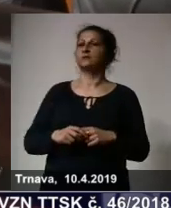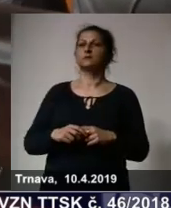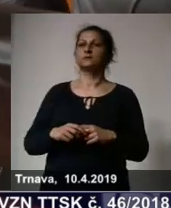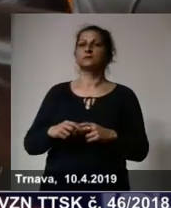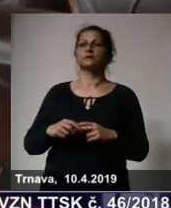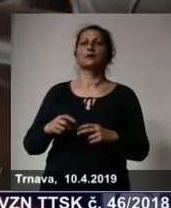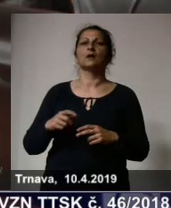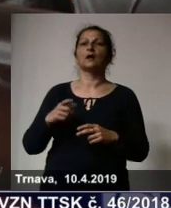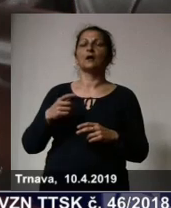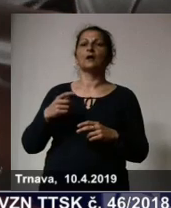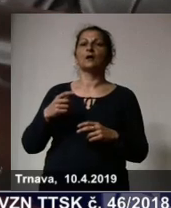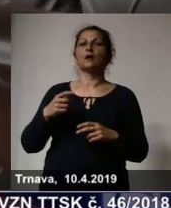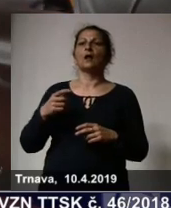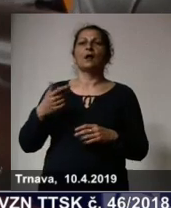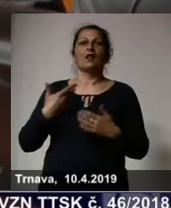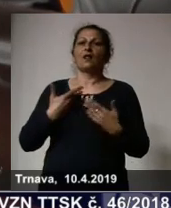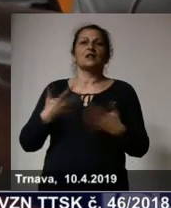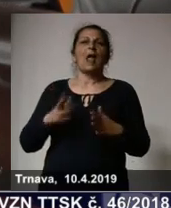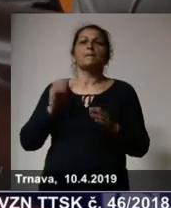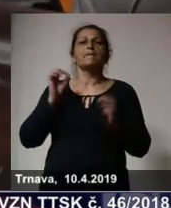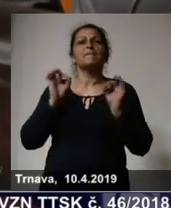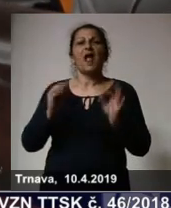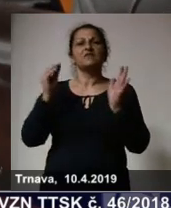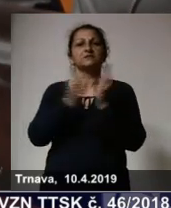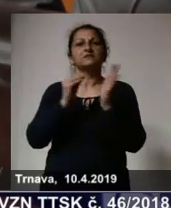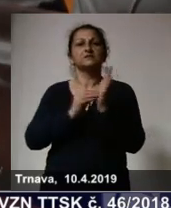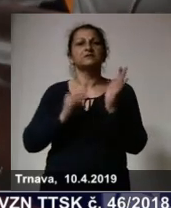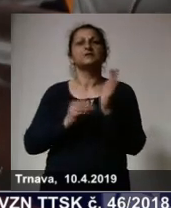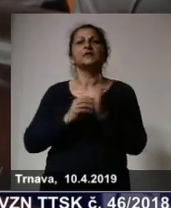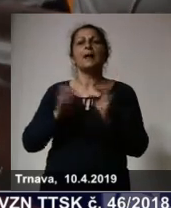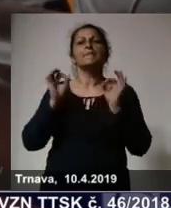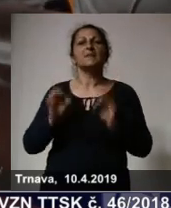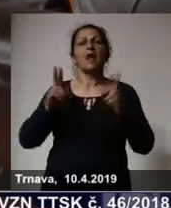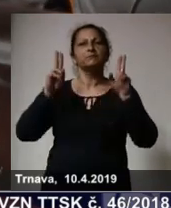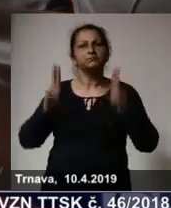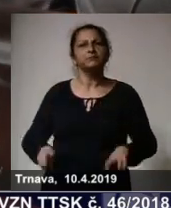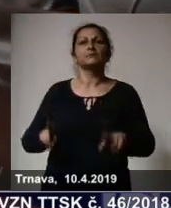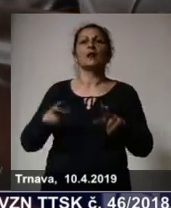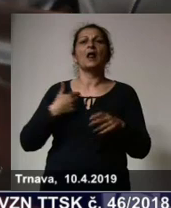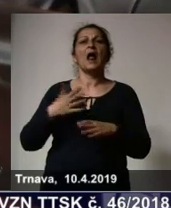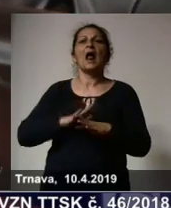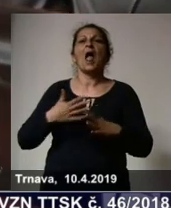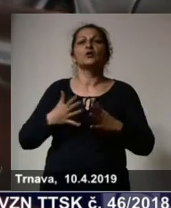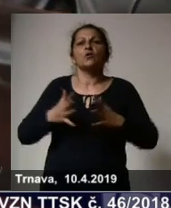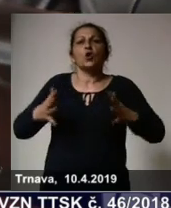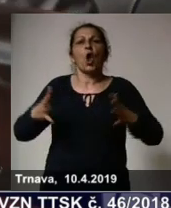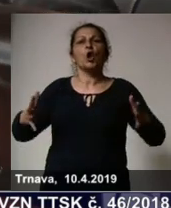VZN-ku nie je definované, aké presne sú oprávnené. Myslím si, my len rozširujeme pojem občianske